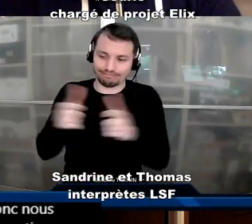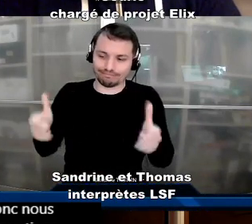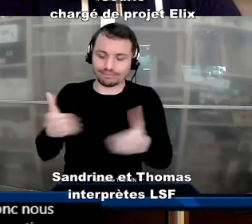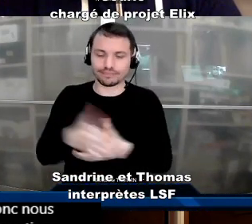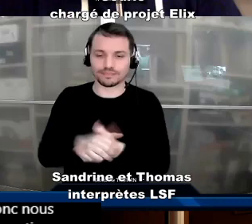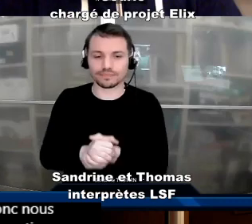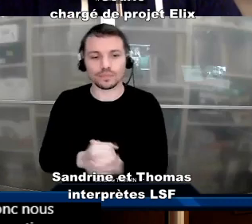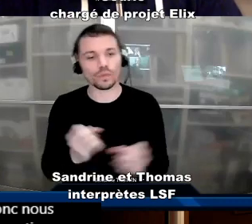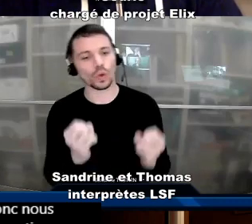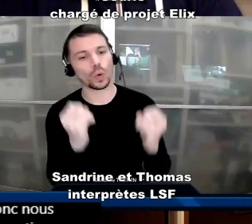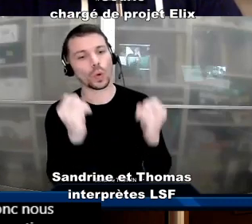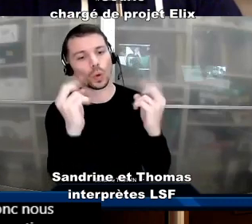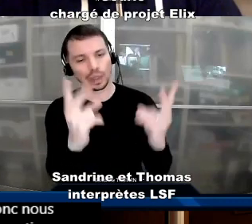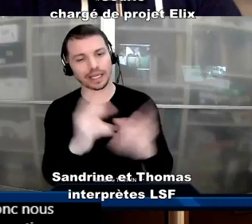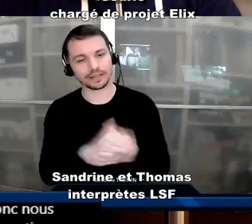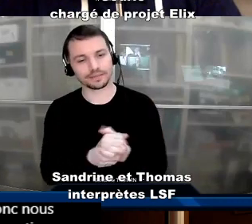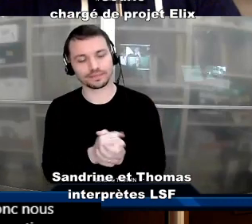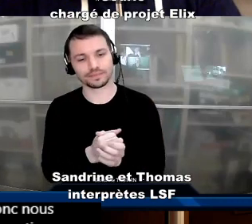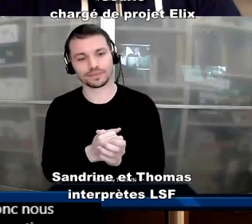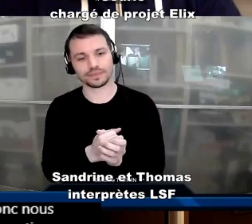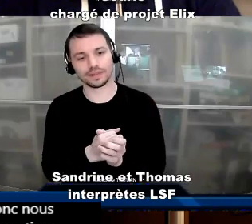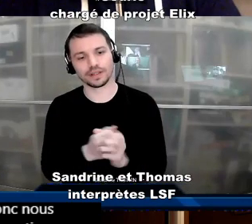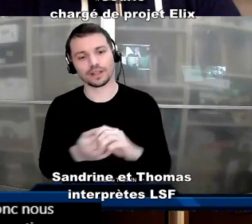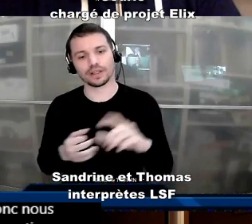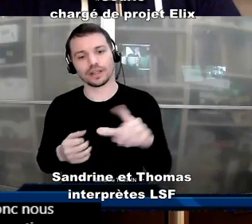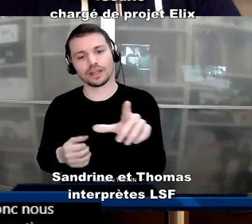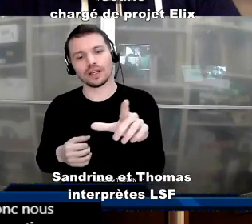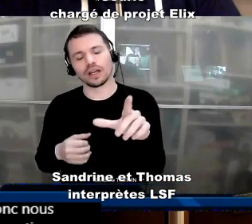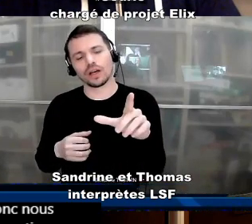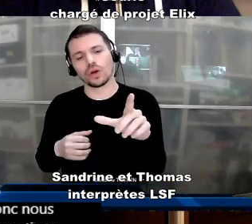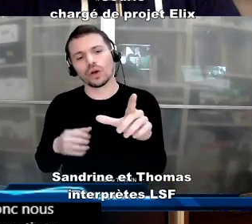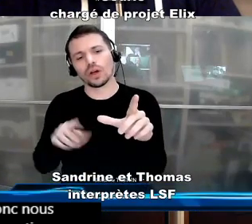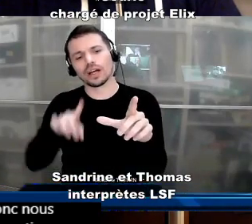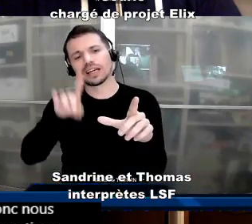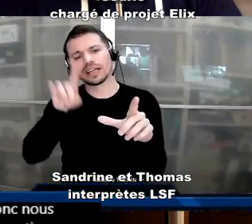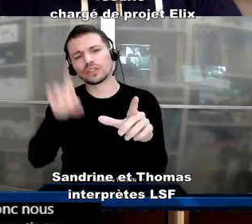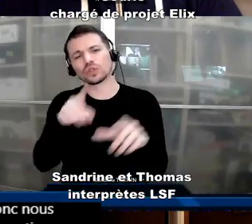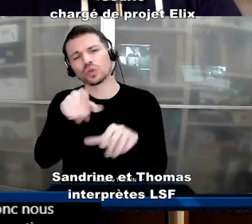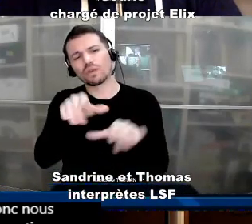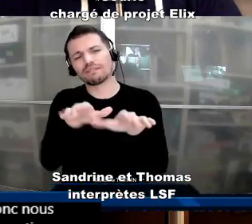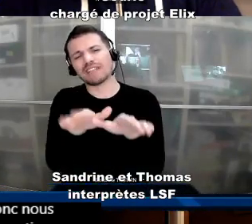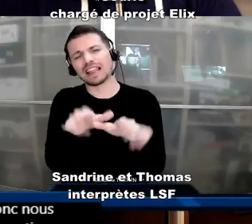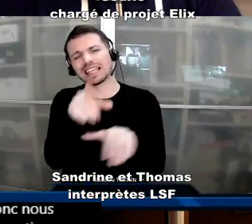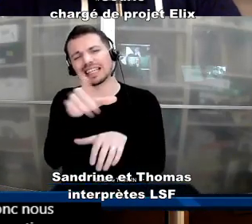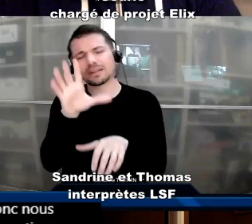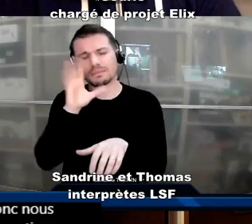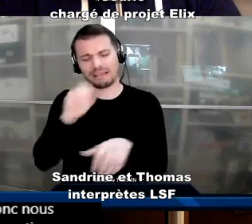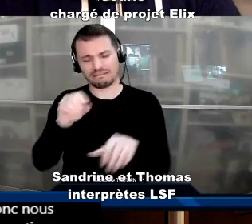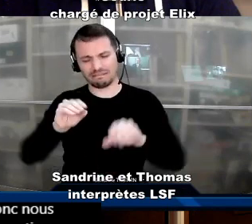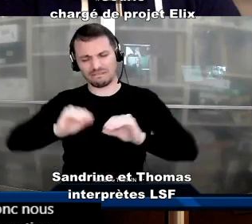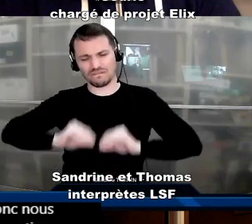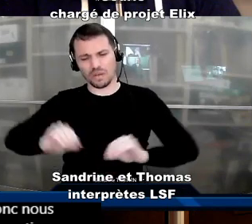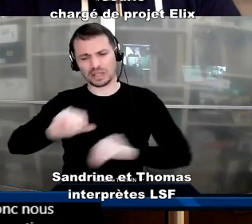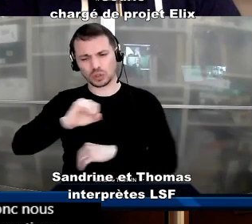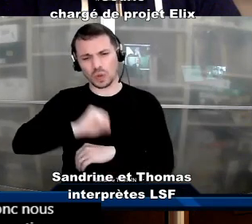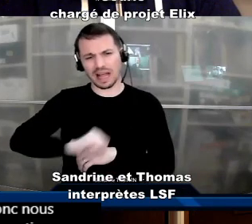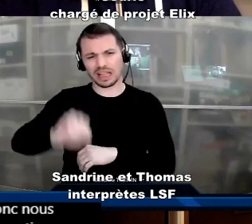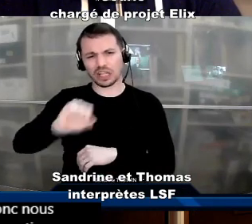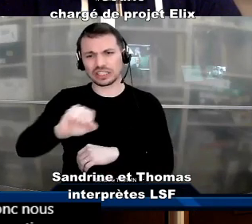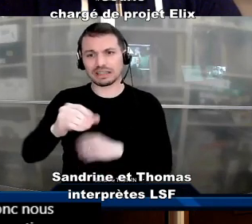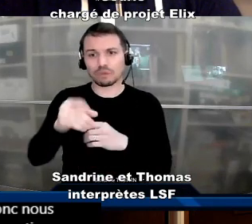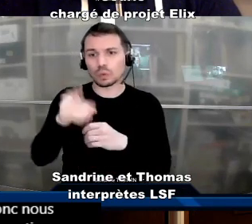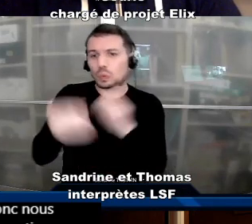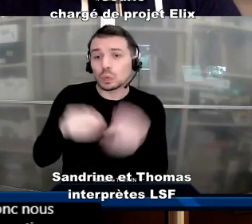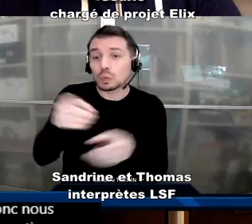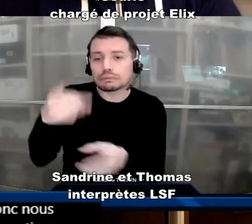Ok. Comment ça se passe pour les... Tu parlais, Fanny, de formation intensive. Est-ce que toi ou Cédric, vous pouvez